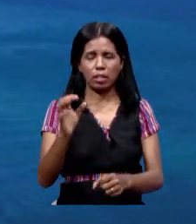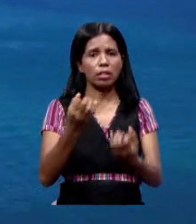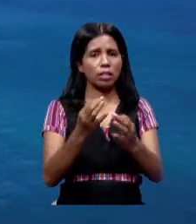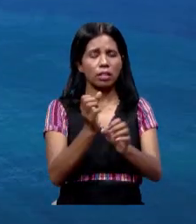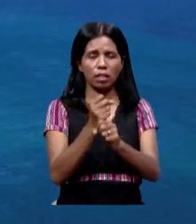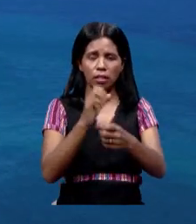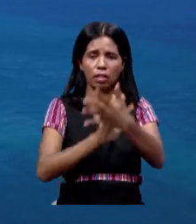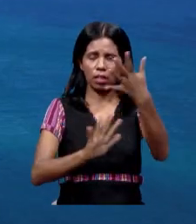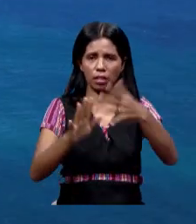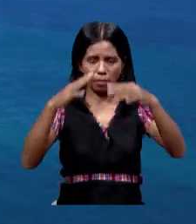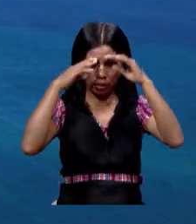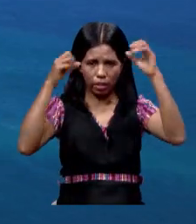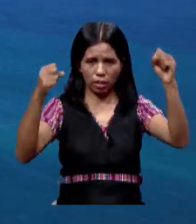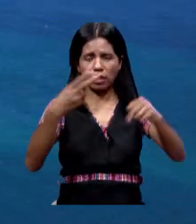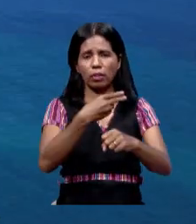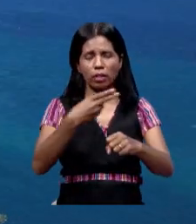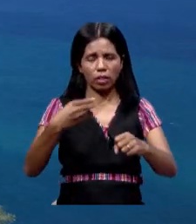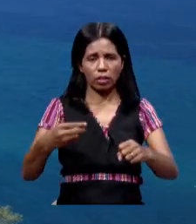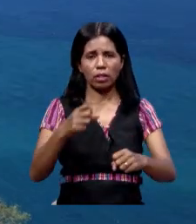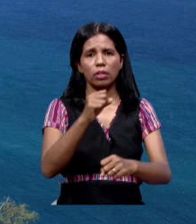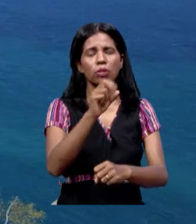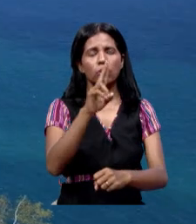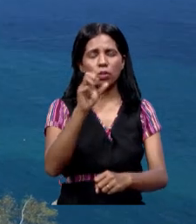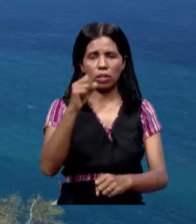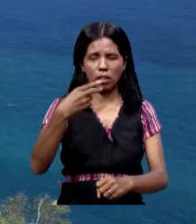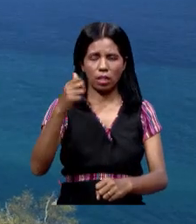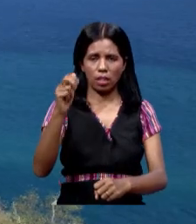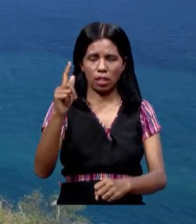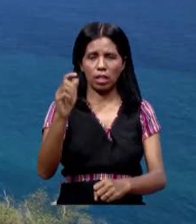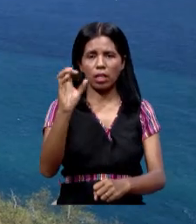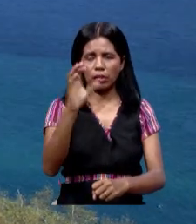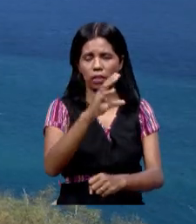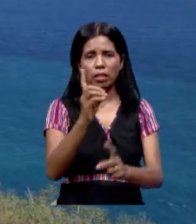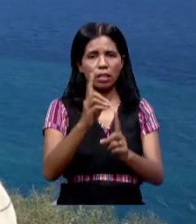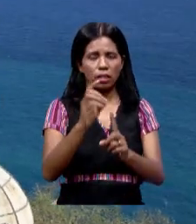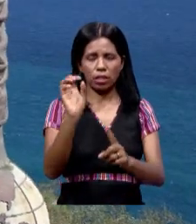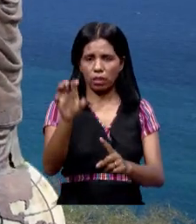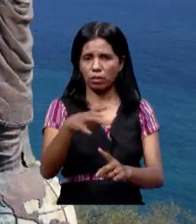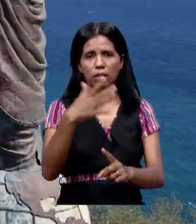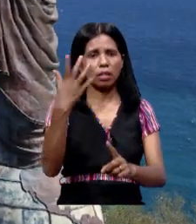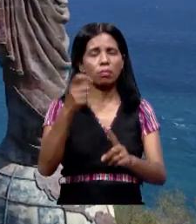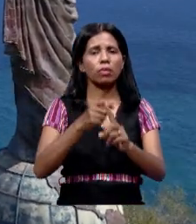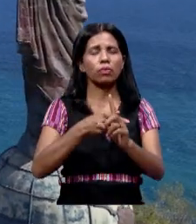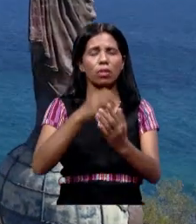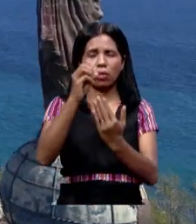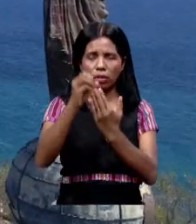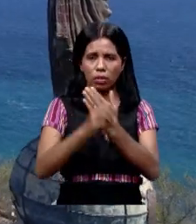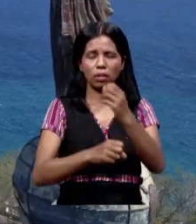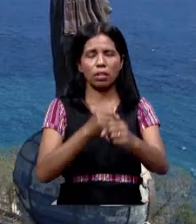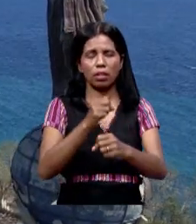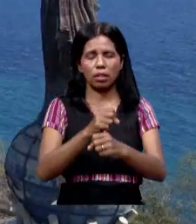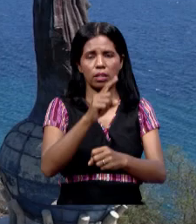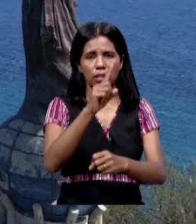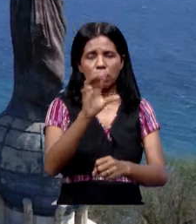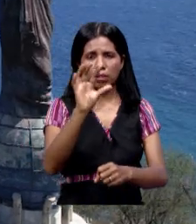husi presidenti Indonesia daruak Suharto ia loron sanuluresin lima fulan Otubru tinan riungida atu sia sianuluresin